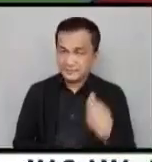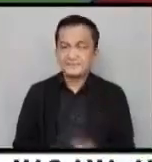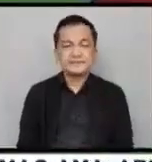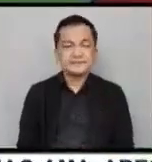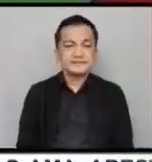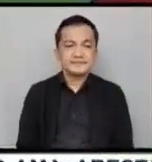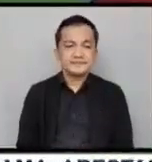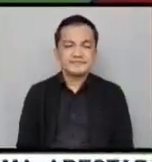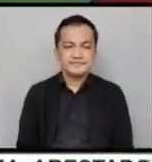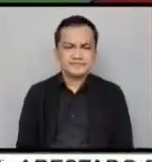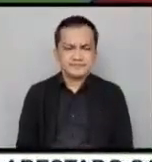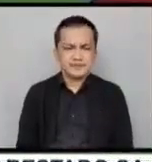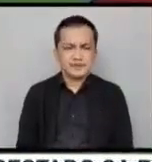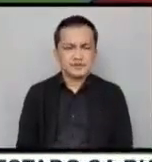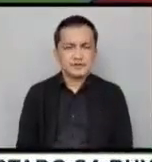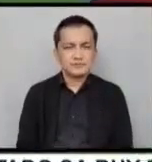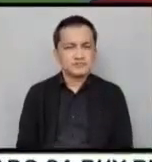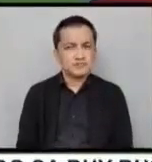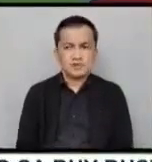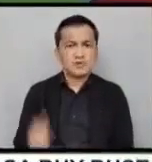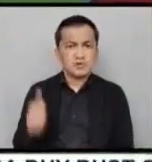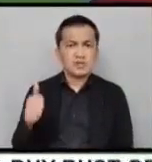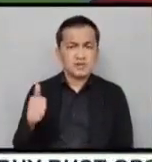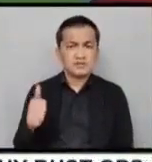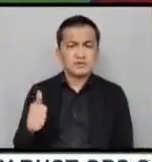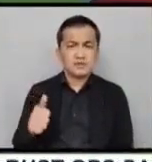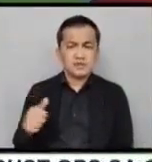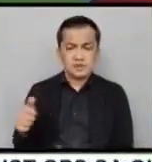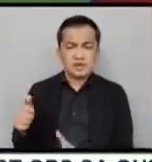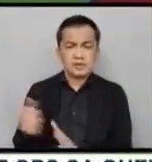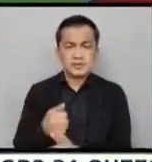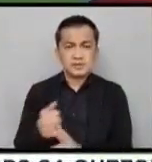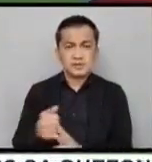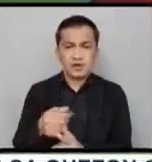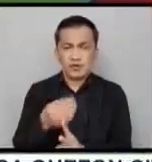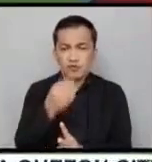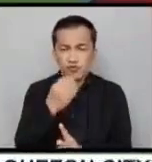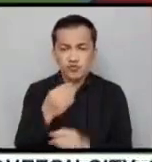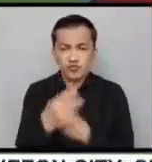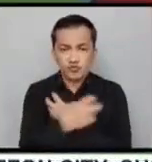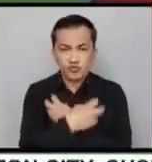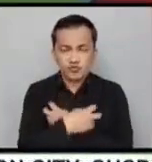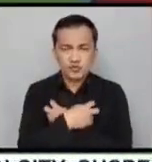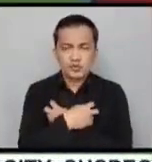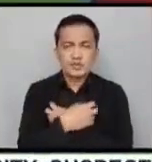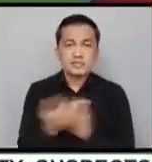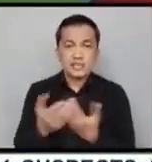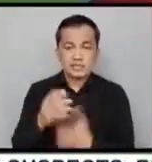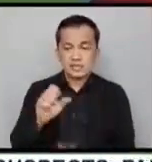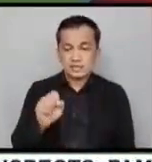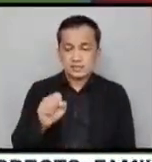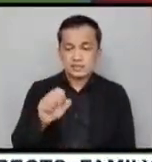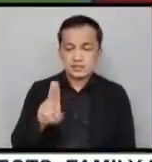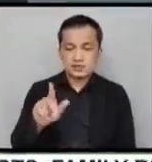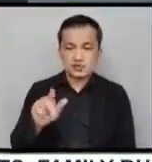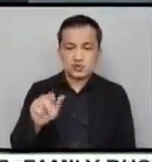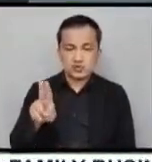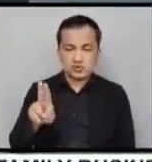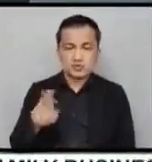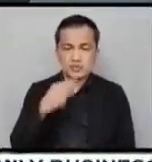Nasa mabuti ng kalagayan ng mga biktima ng food poisoning sa Indanan, Sulu. Ayon sa ulat ng Philippine Army,